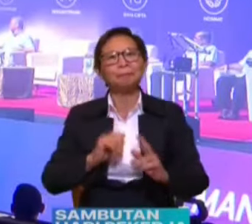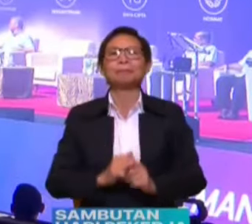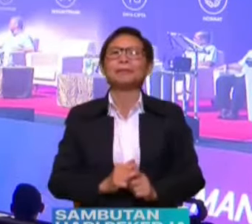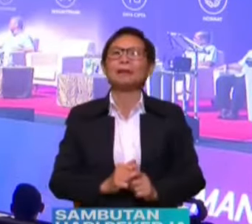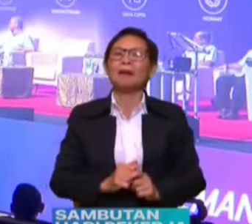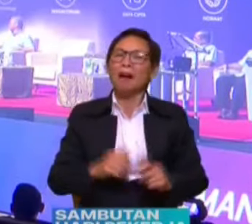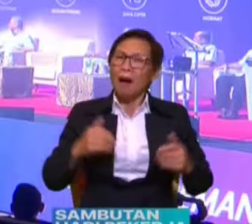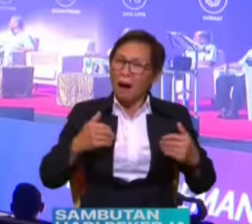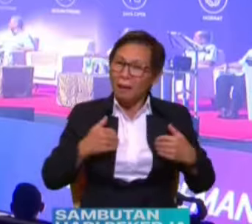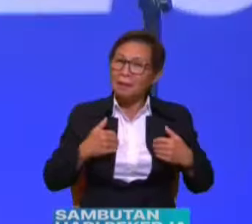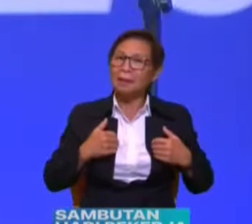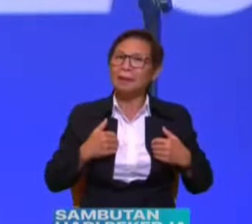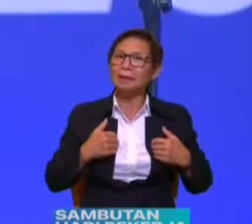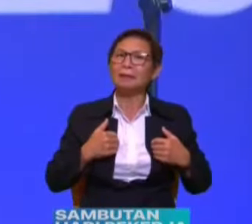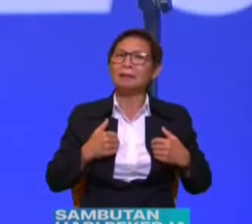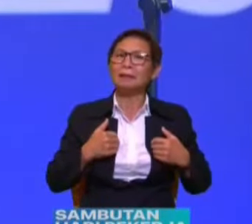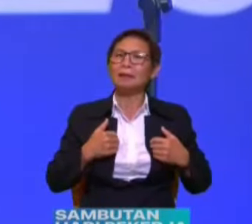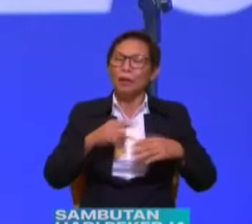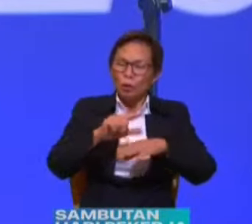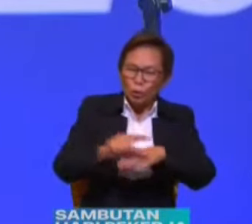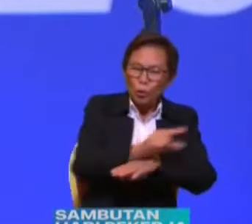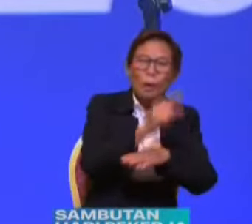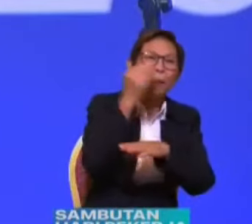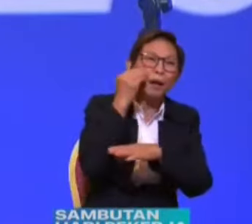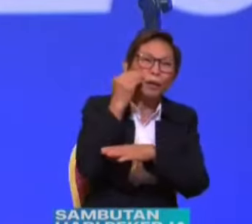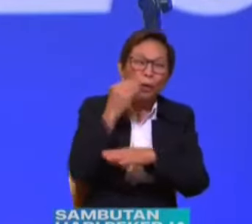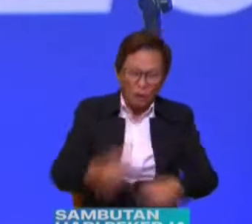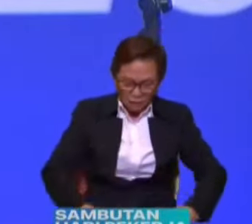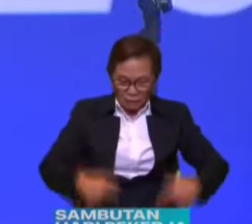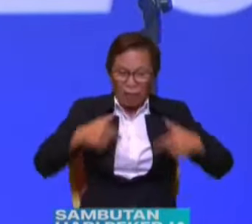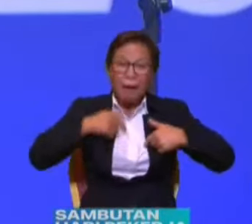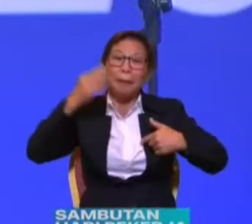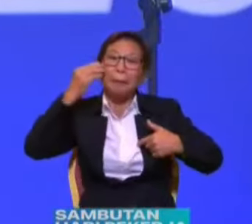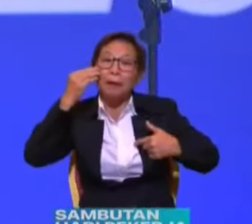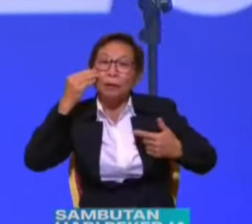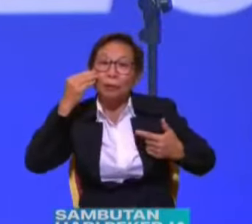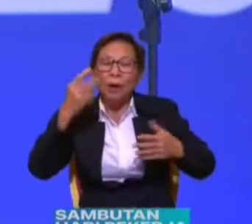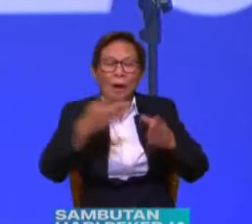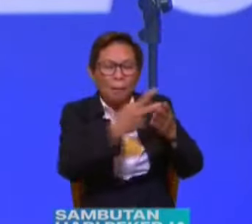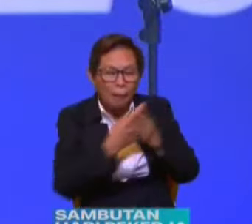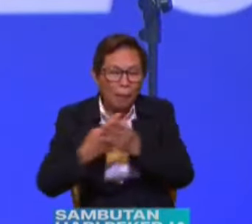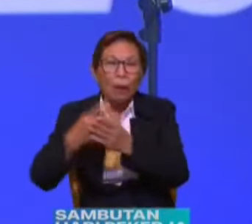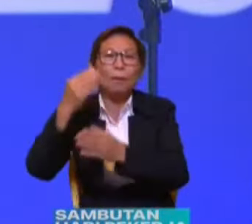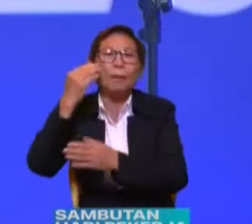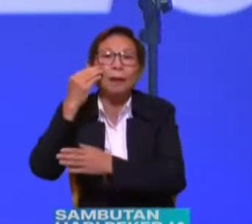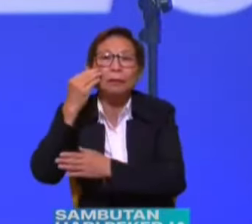Ada guna Melayu. Survival Melayu. Perpaduan Melayu.